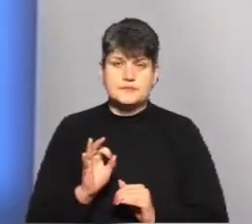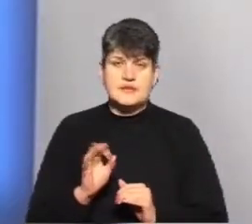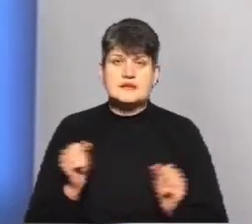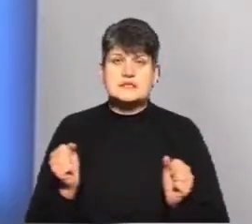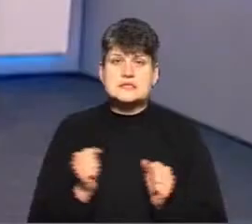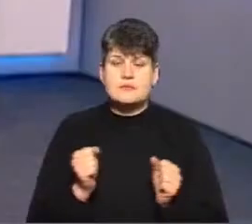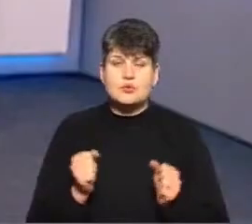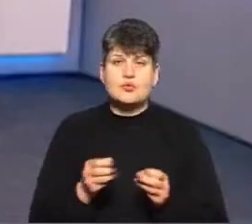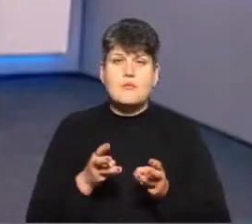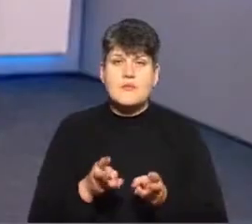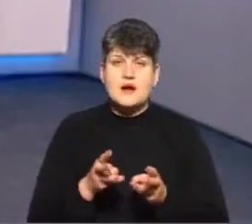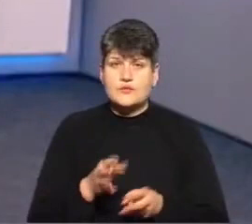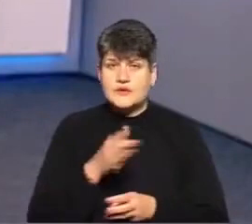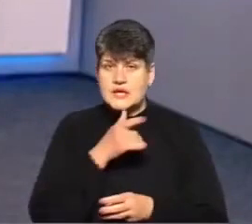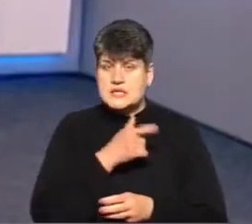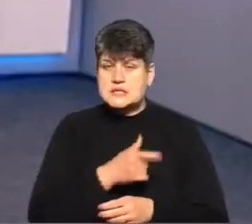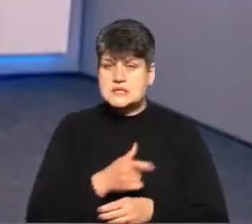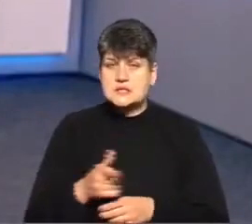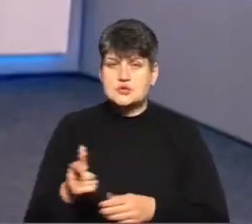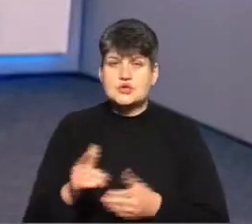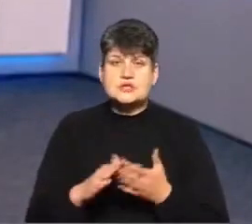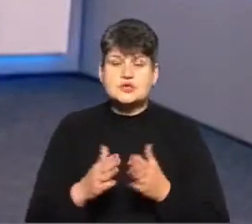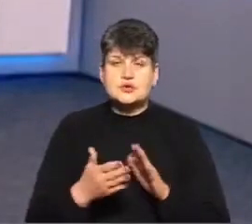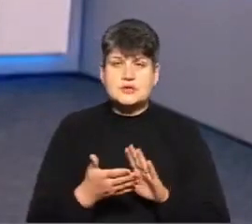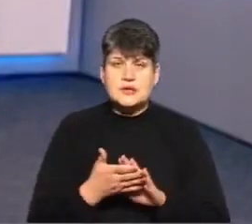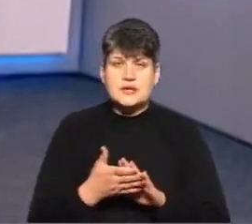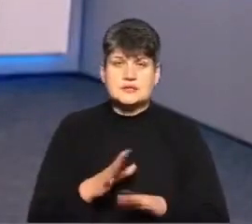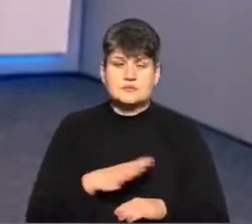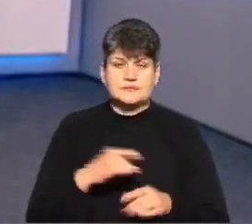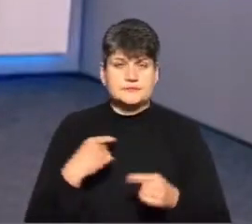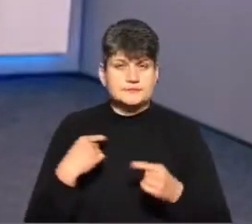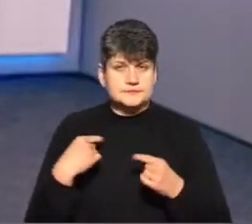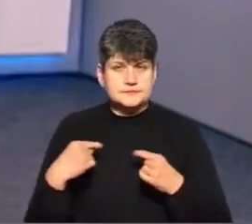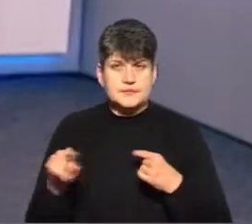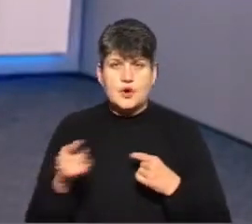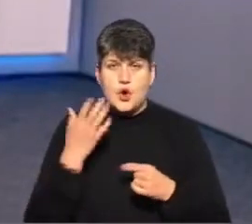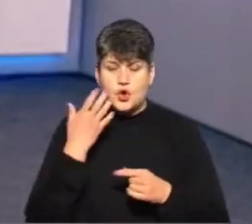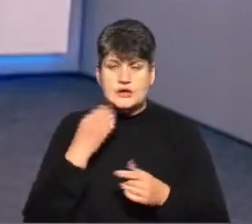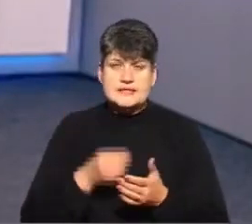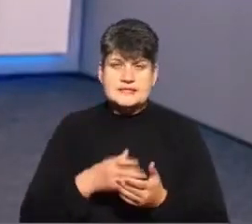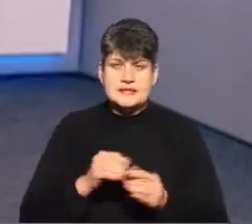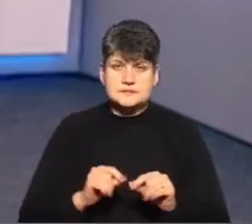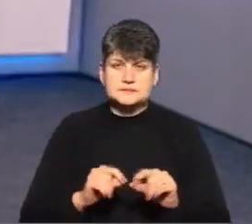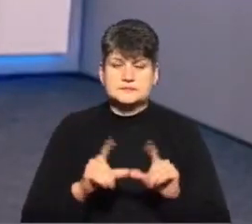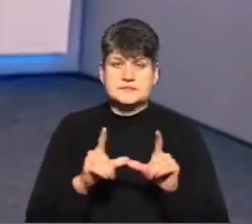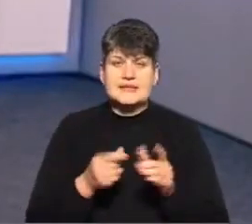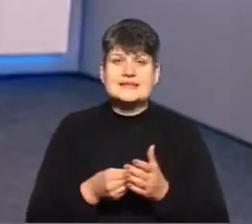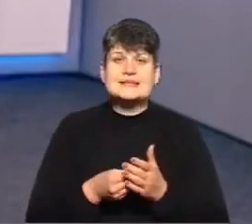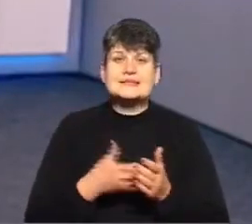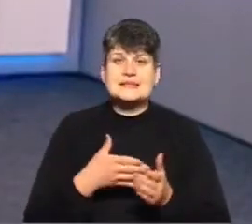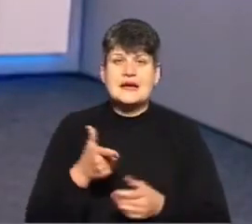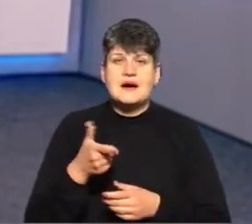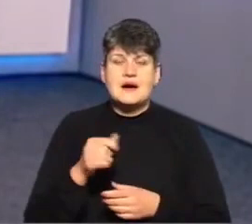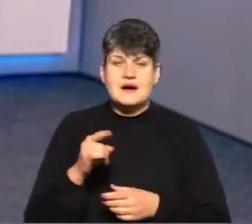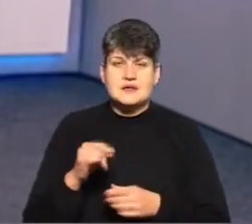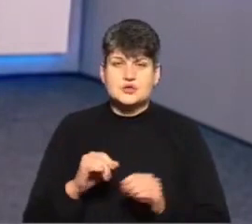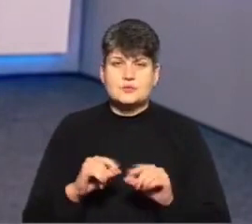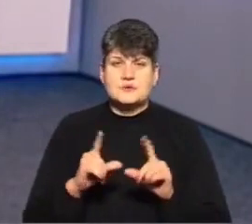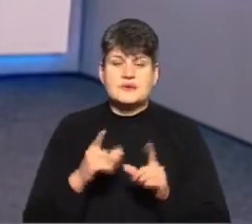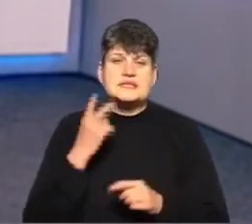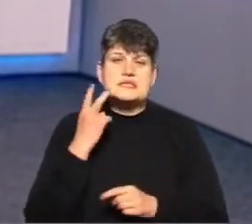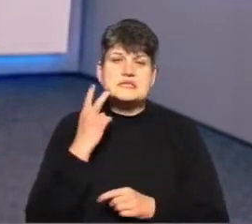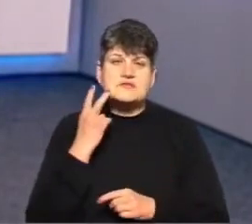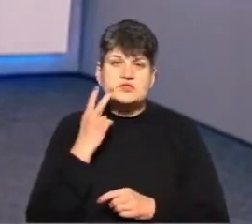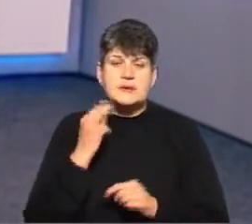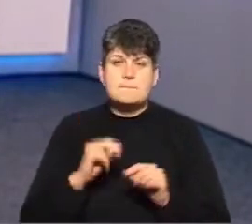у нас ситуація вийшла прямо протилежна, коли ціна піднялася. Ціна газу в опалювальний сезон піднімається завжди, піднімається